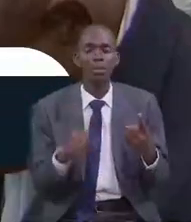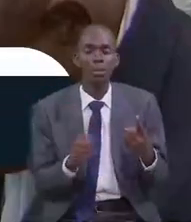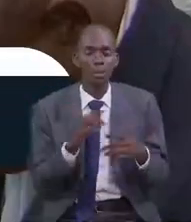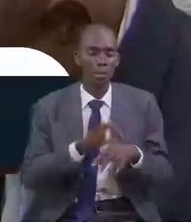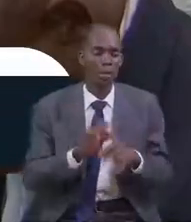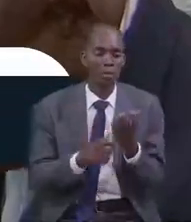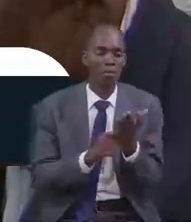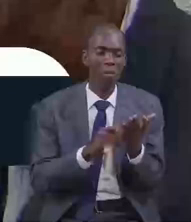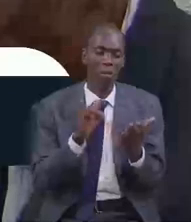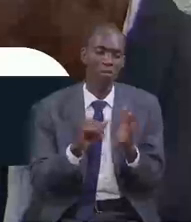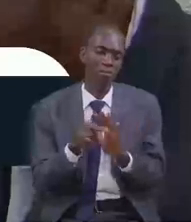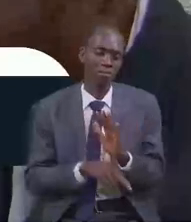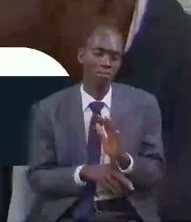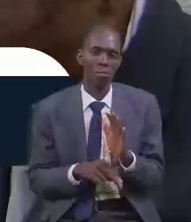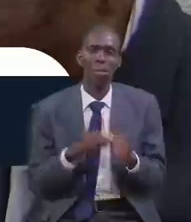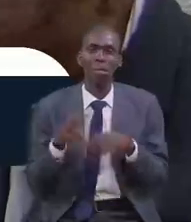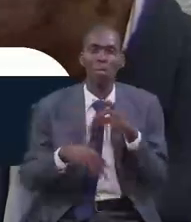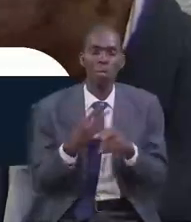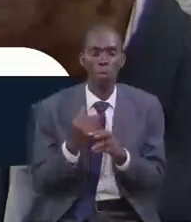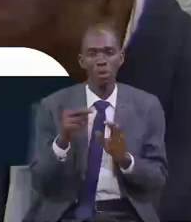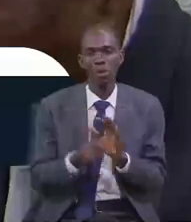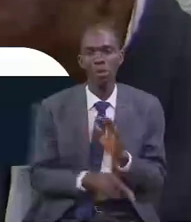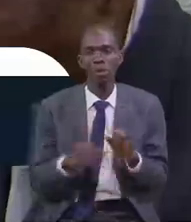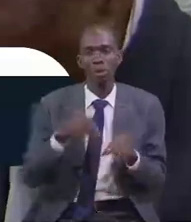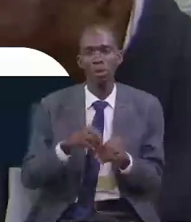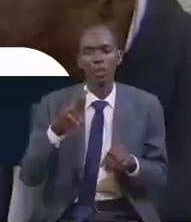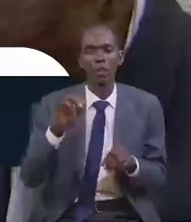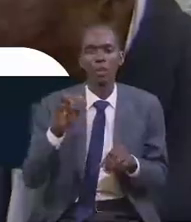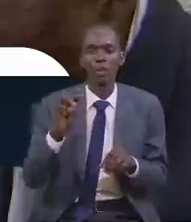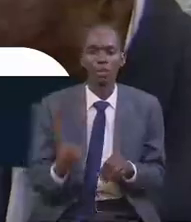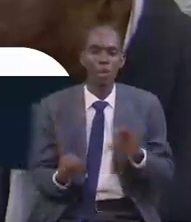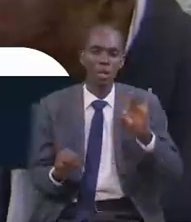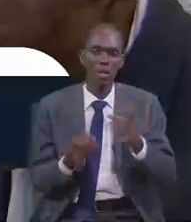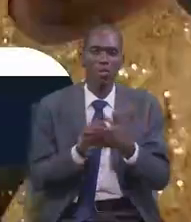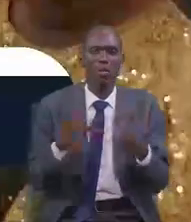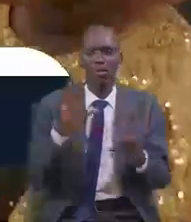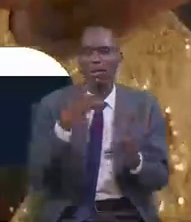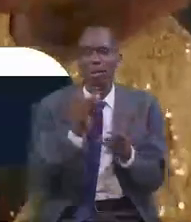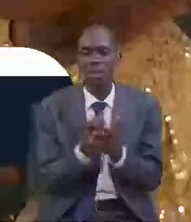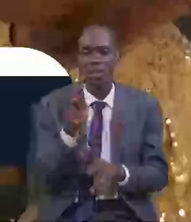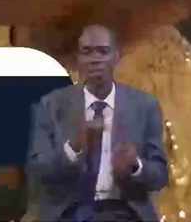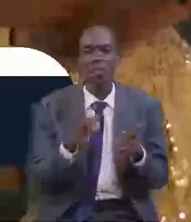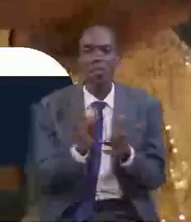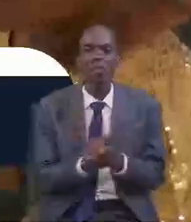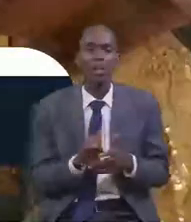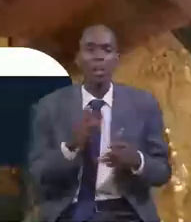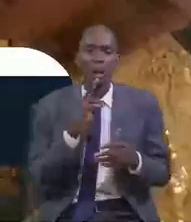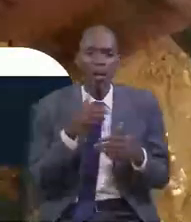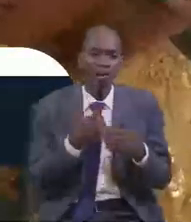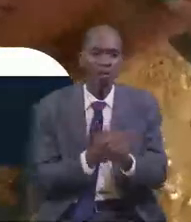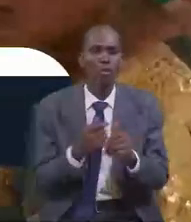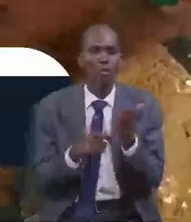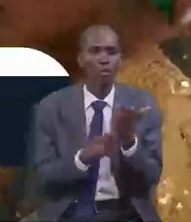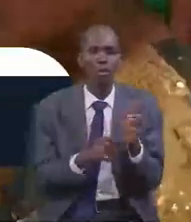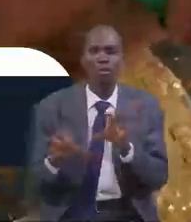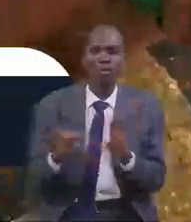verset 5. Ceux en effet qui vivent selon la chair s'affectionnent aux choses de la chair, tandis que ceux qui vivent